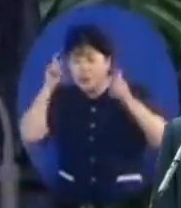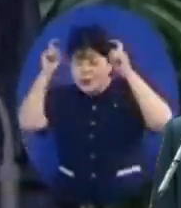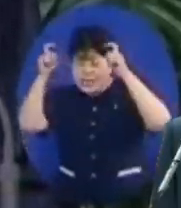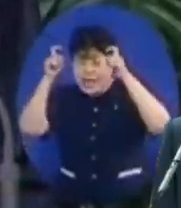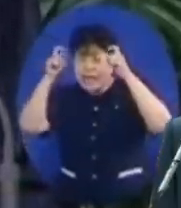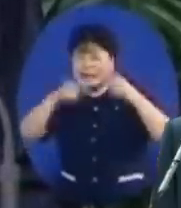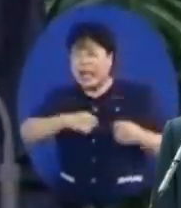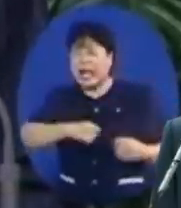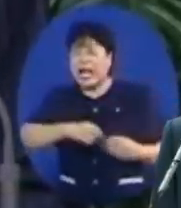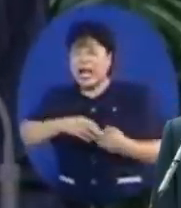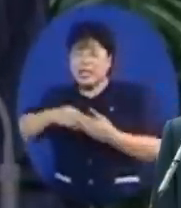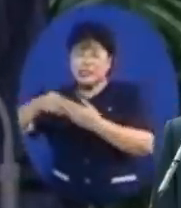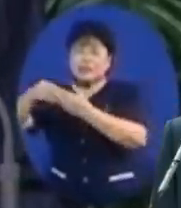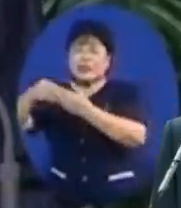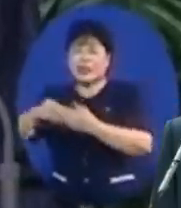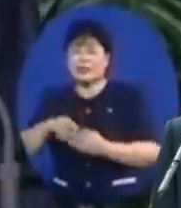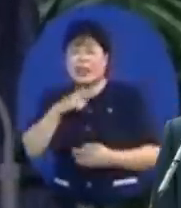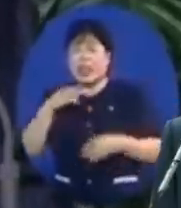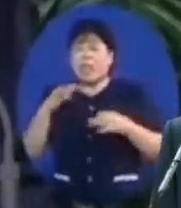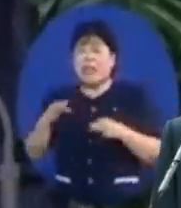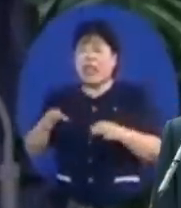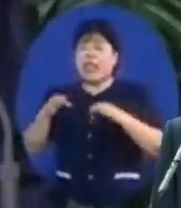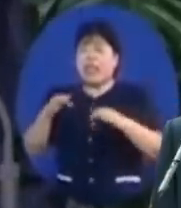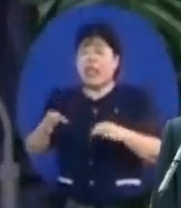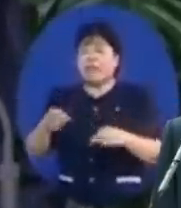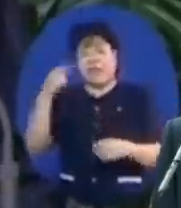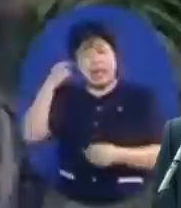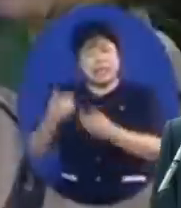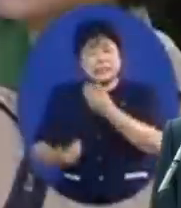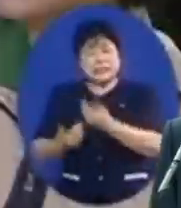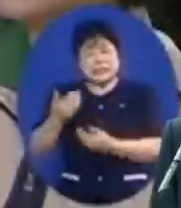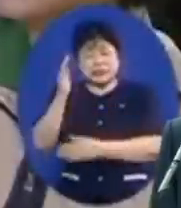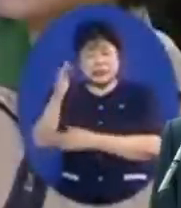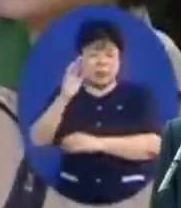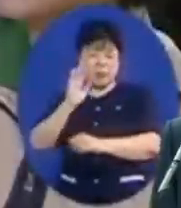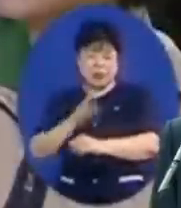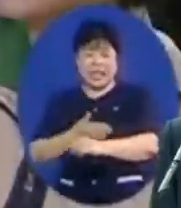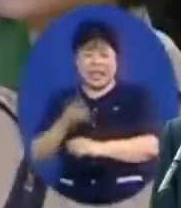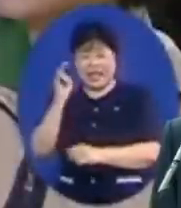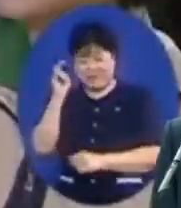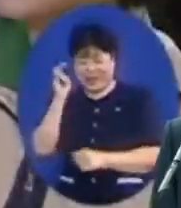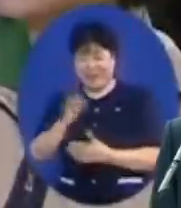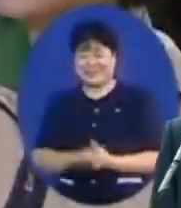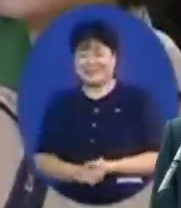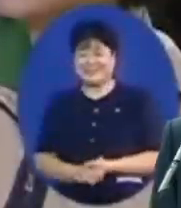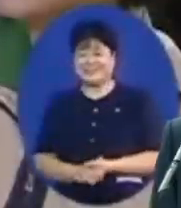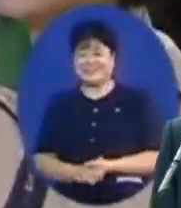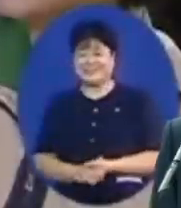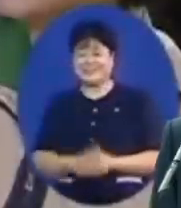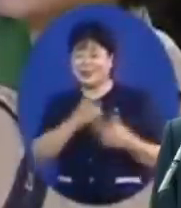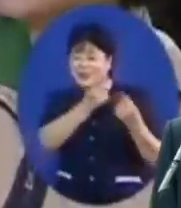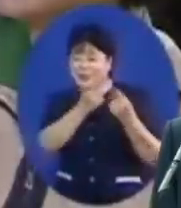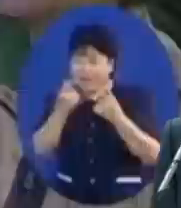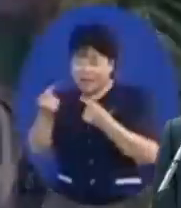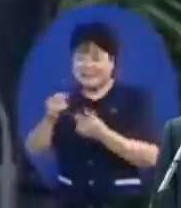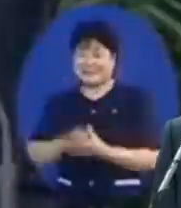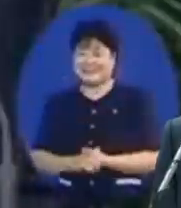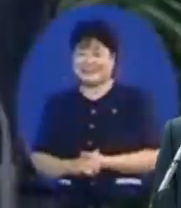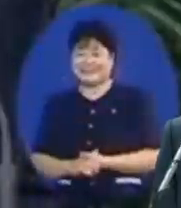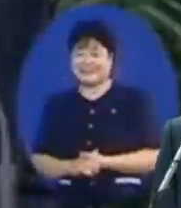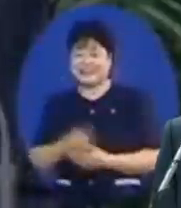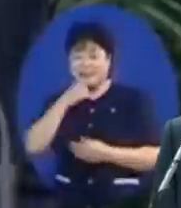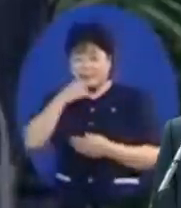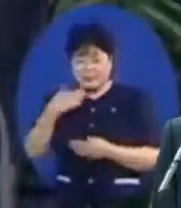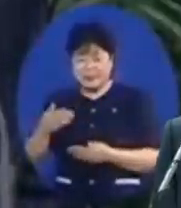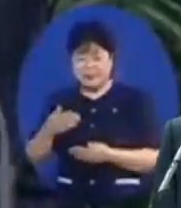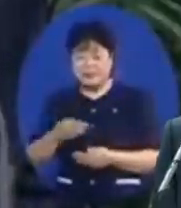끌고 와가지고서 염소 소리, 양 소리 때문에 시끄러워 설교도 못할 거예요. 그와 같이 피